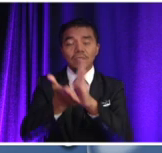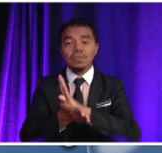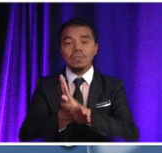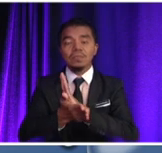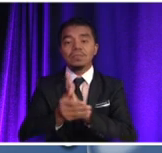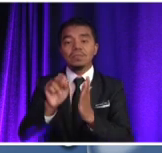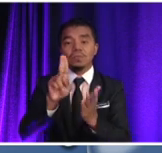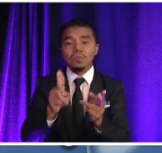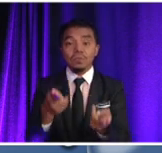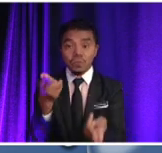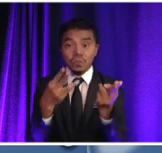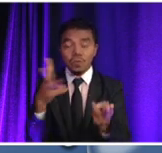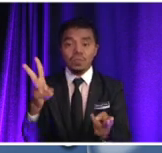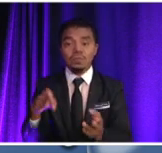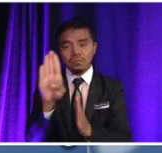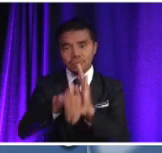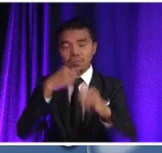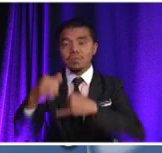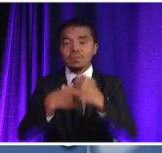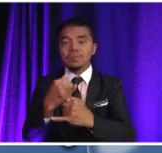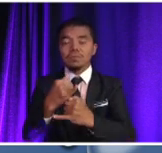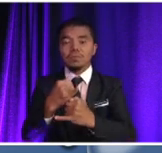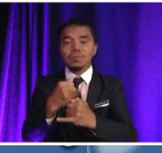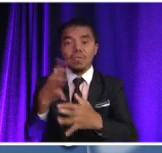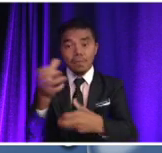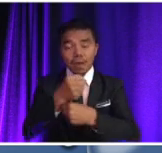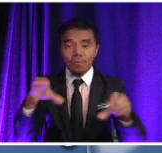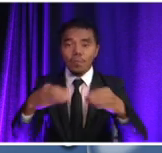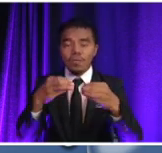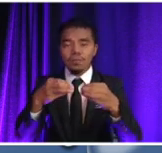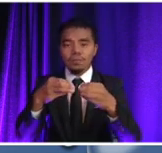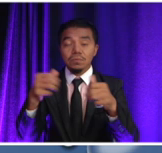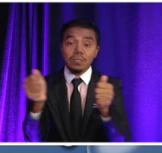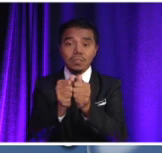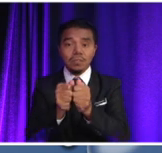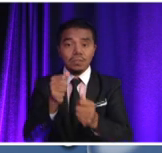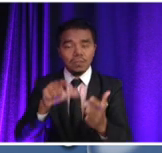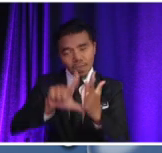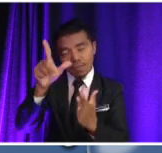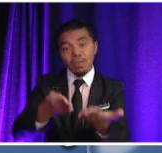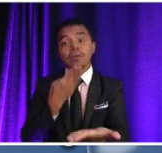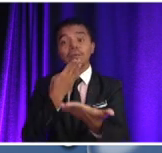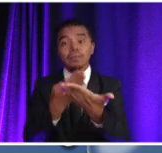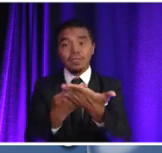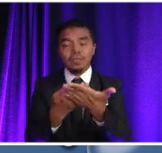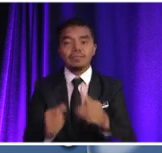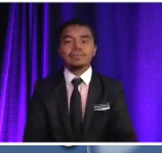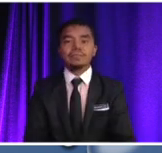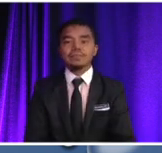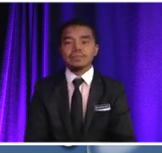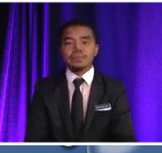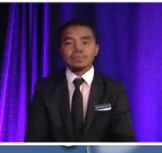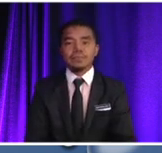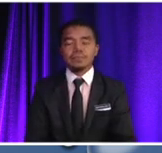membuat persediaannya rapi agar dapat mengharungi rintangan dan sabaran yang akan datang Jadi seorang Usahawan tuh dia perlu